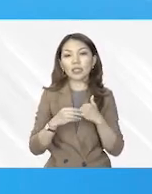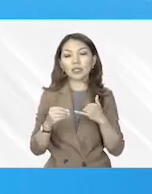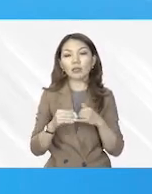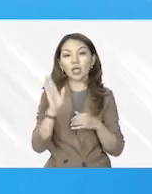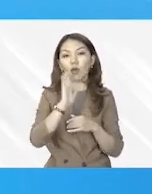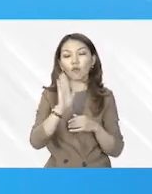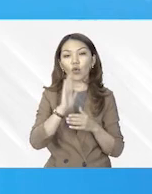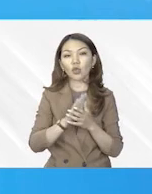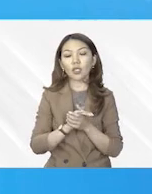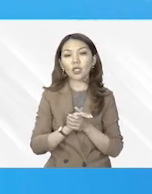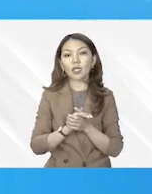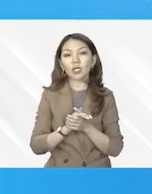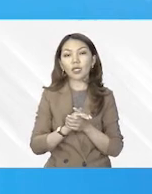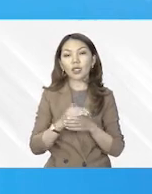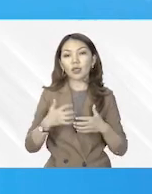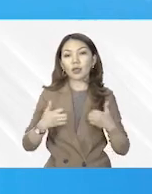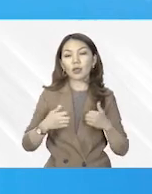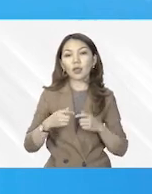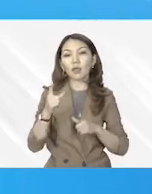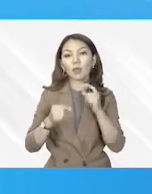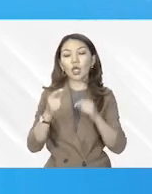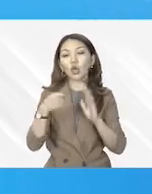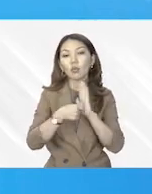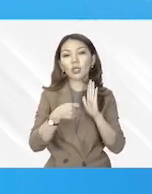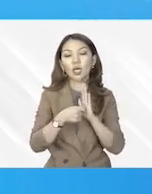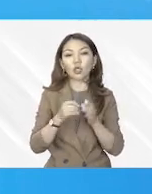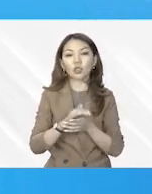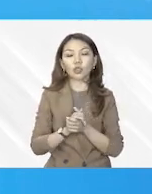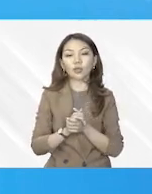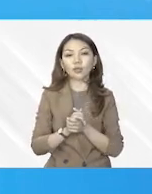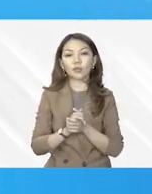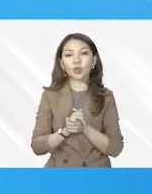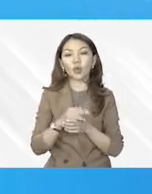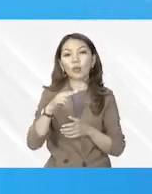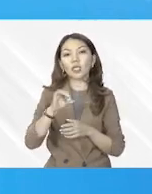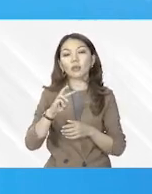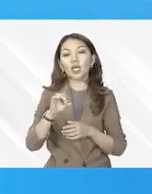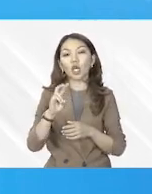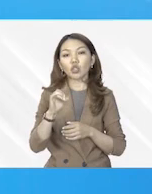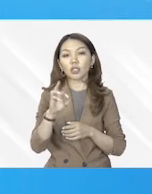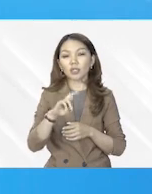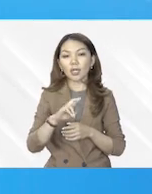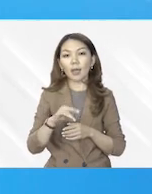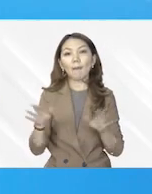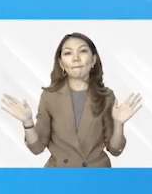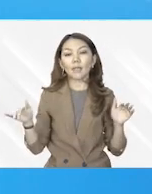на всем протяжении зародышевого развития у пресмыкающихся и у птиц.